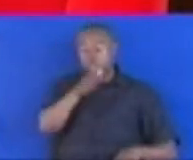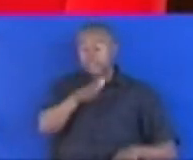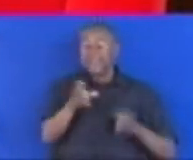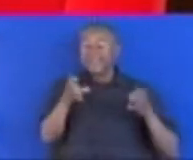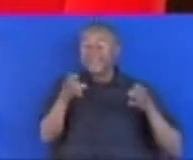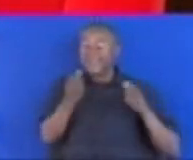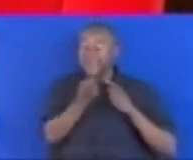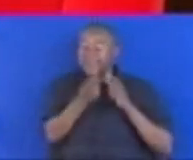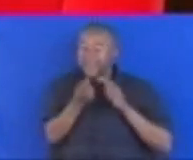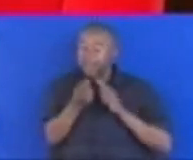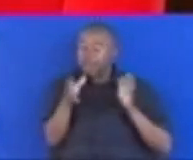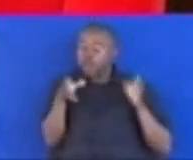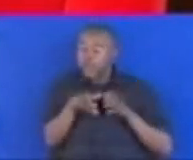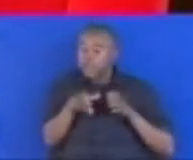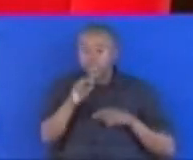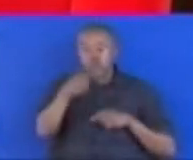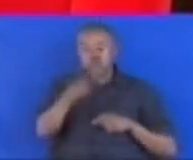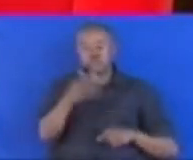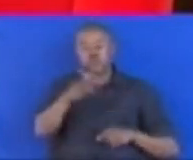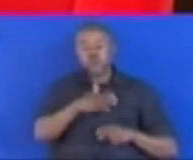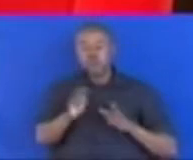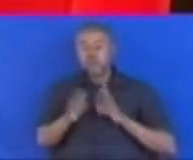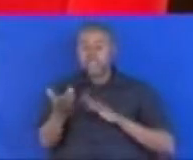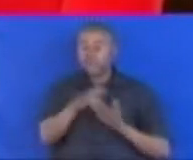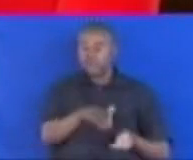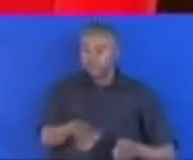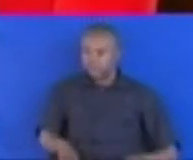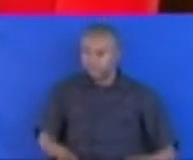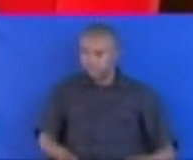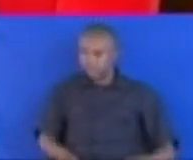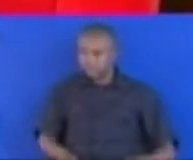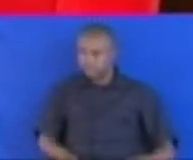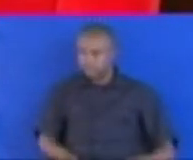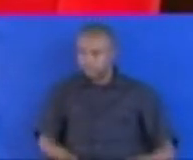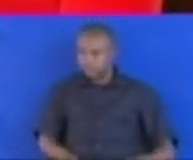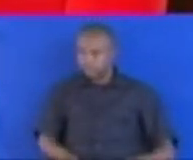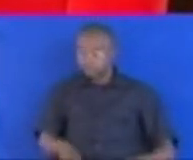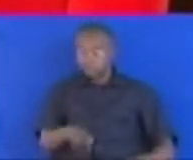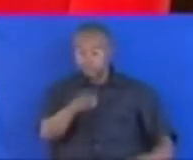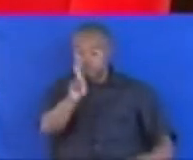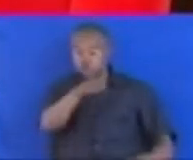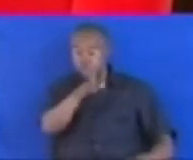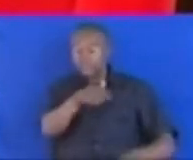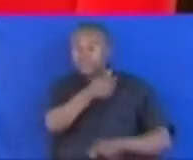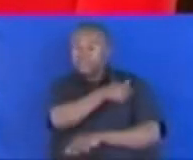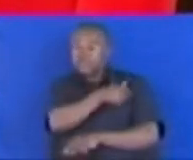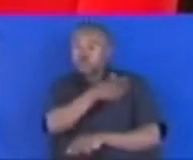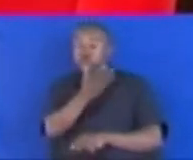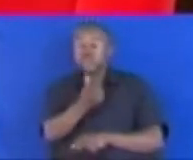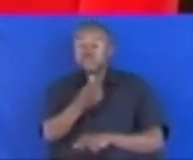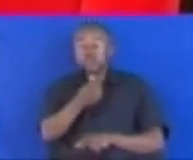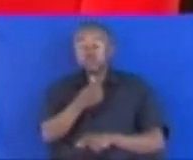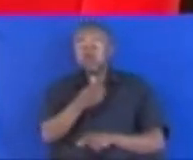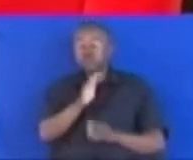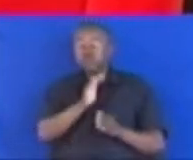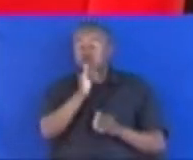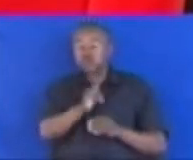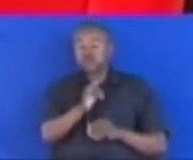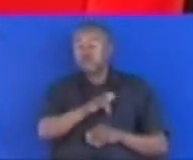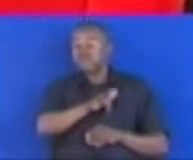na kifo. Sasa ni kweli tukikataa chanjo tunaweza kuwekewa ban ya kusafiri kwenda Ulaya kwa sababu ya